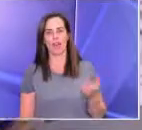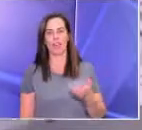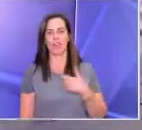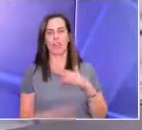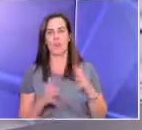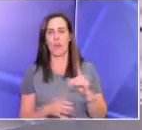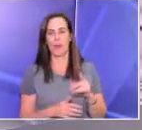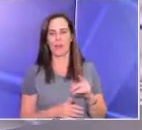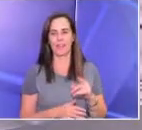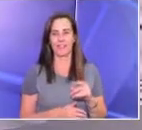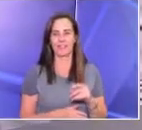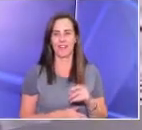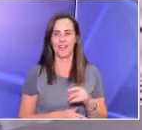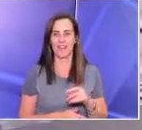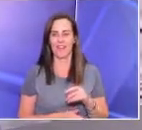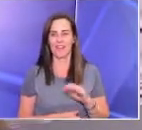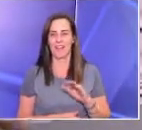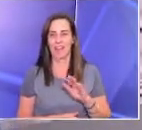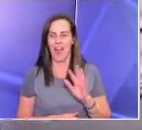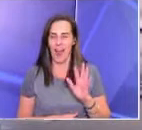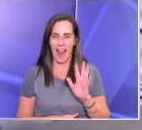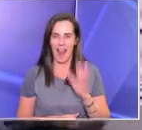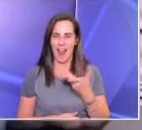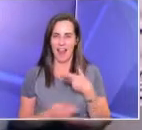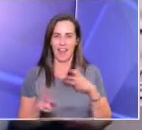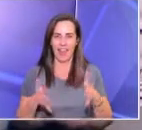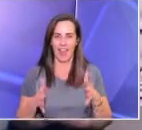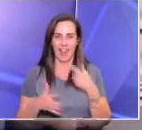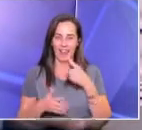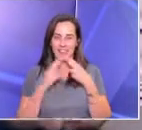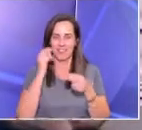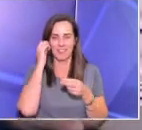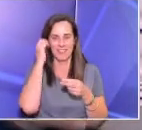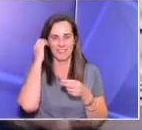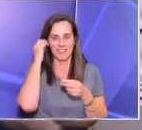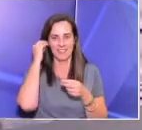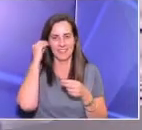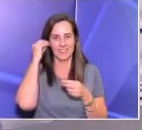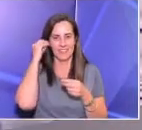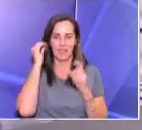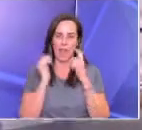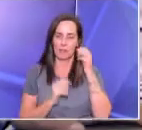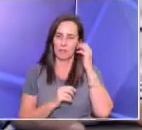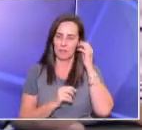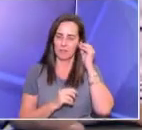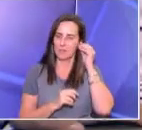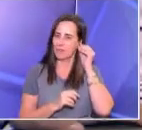פוחד דבר אחד. למה אני רואה שלעדי צומחות אוזניים של שפן, הוא מפחד לקחת תימור? אני אגיד לך למה, כי רמת גן באמת,